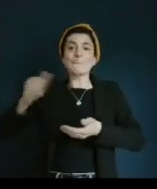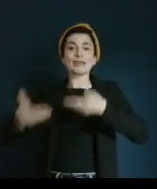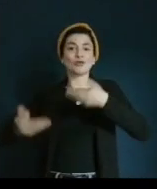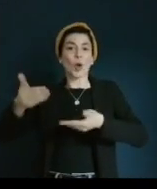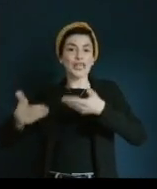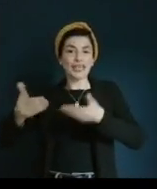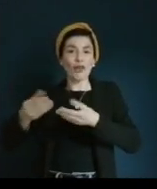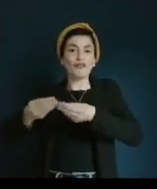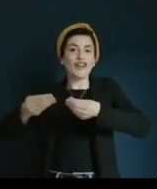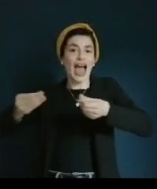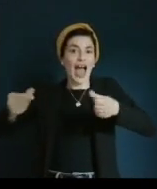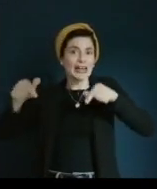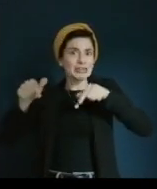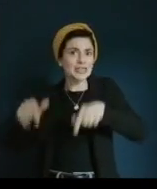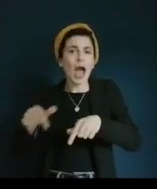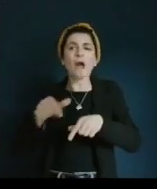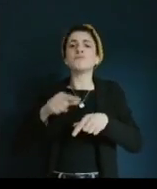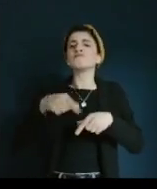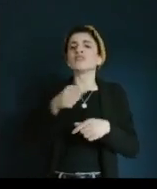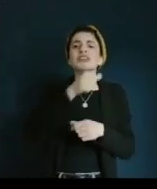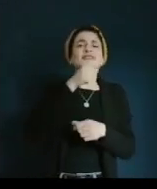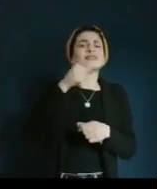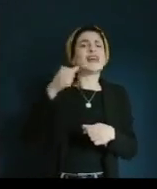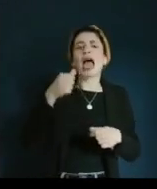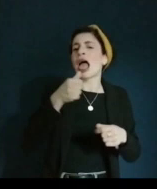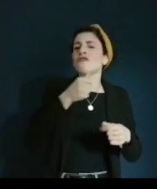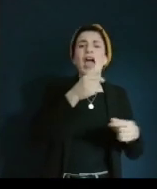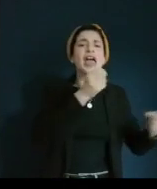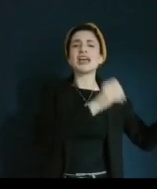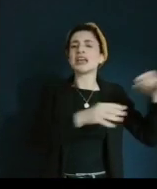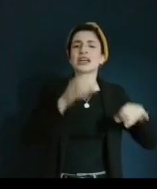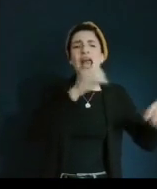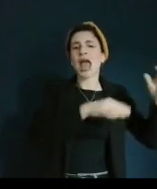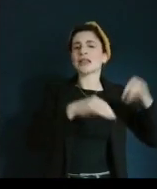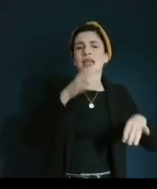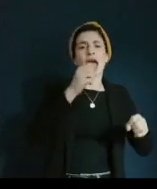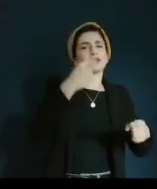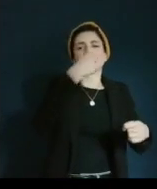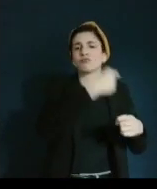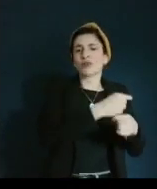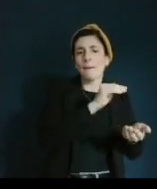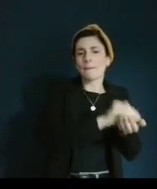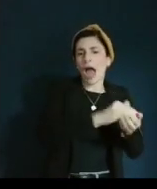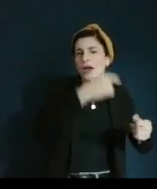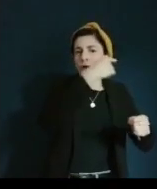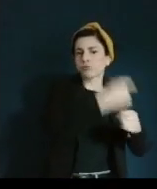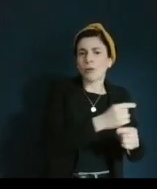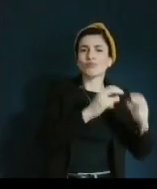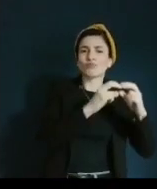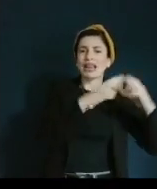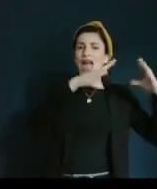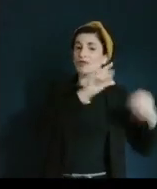chilo di farina e serviranno soltanto gli altri ingredienti che si utilizzano qua in tutti i pani, quindi un pochino